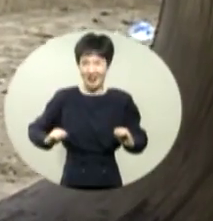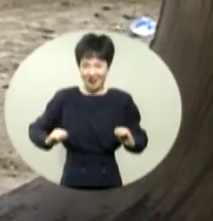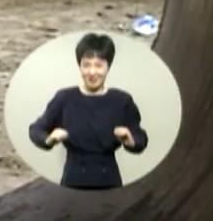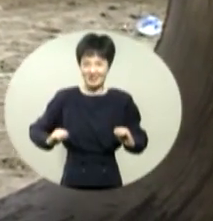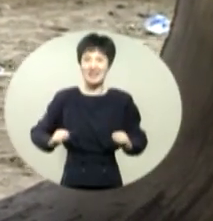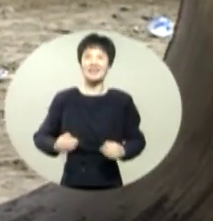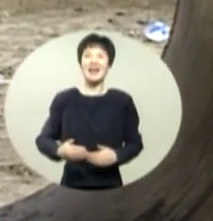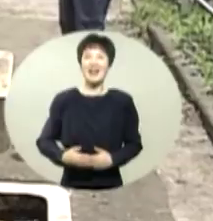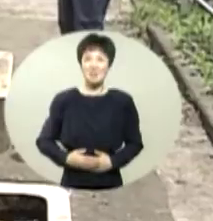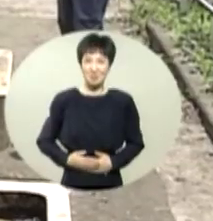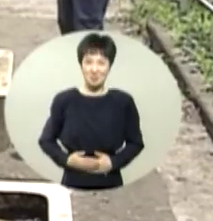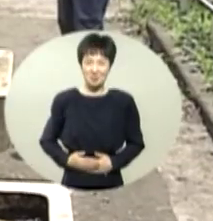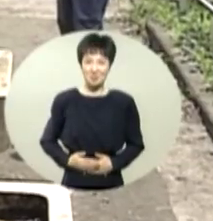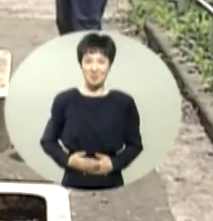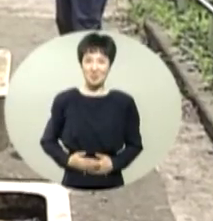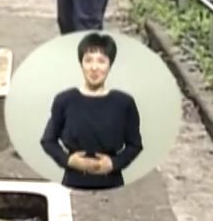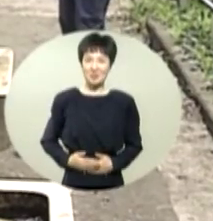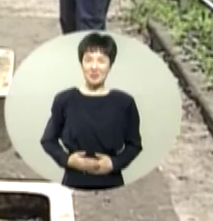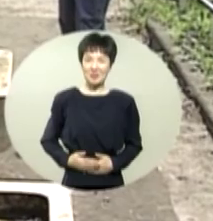ということですね。